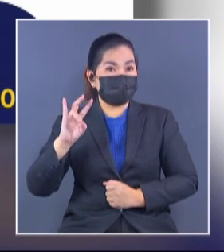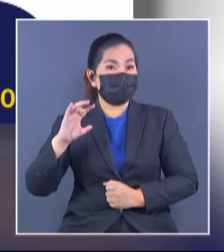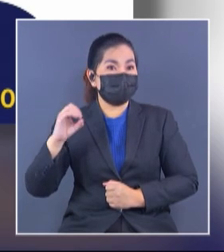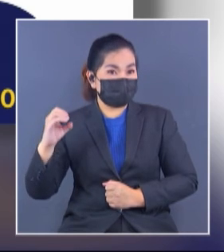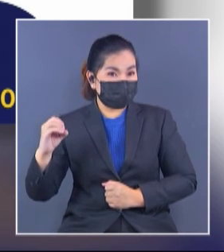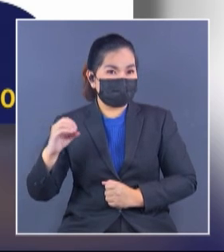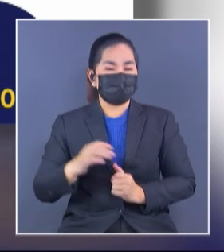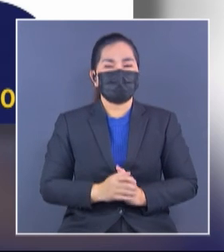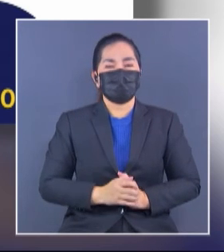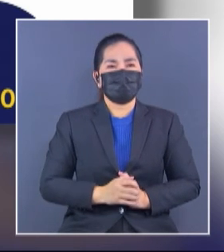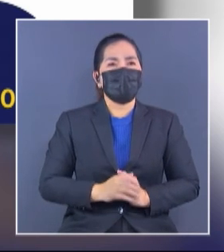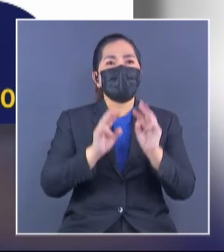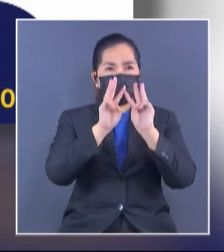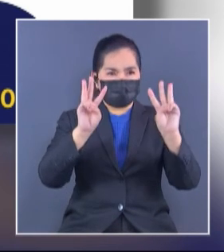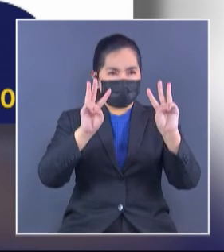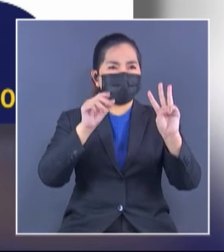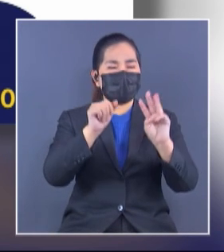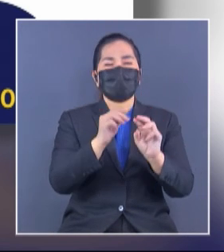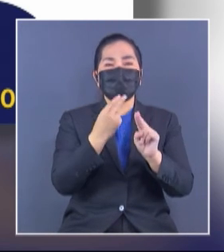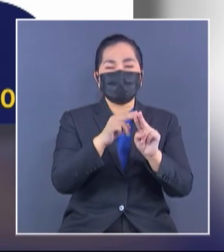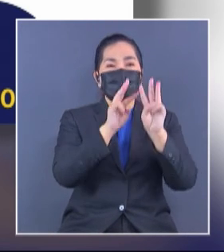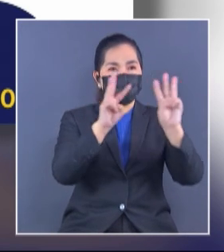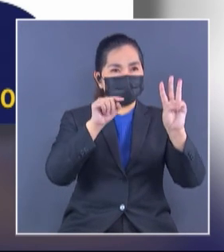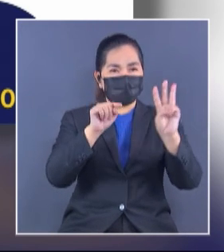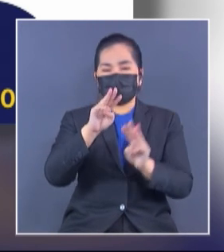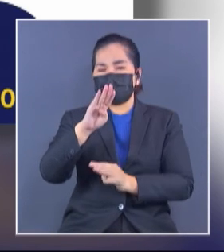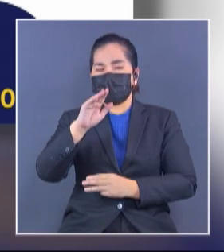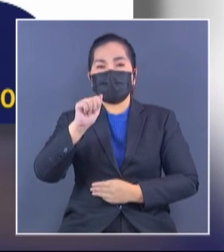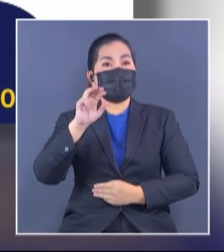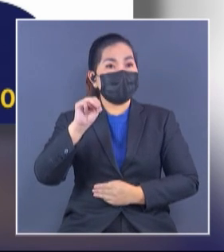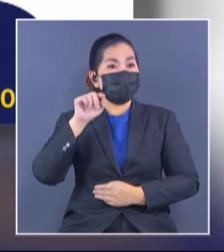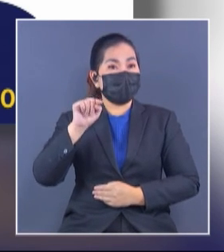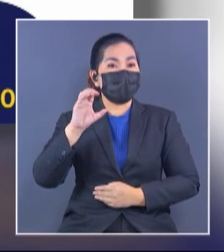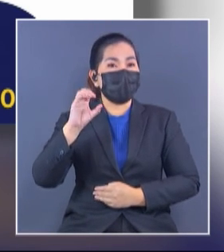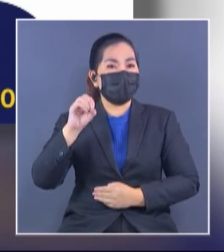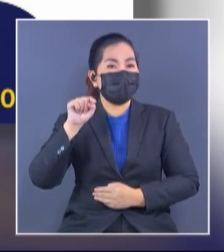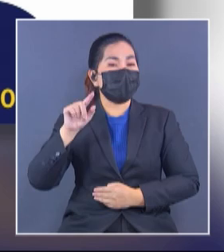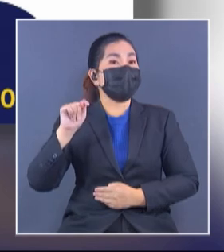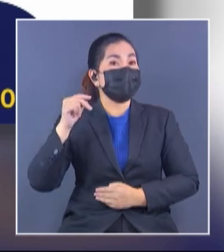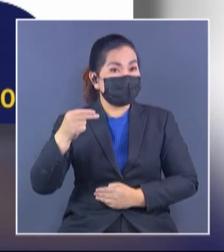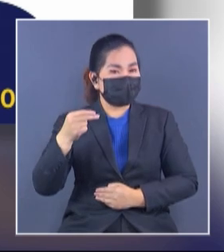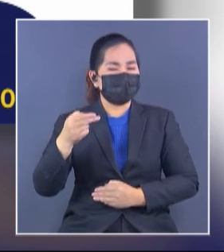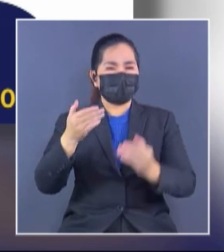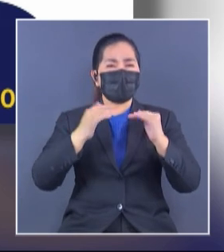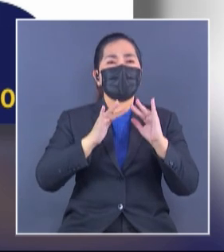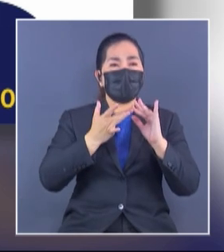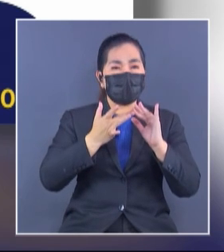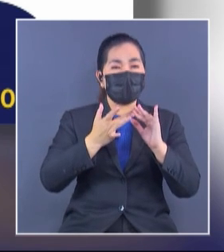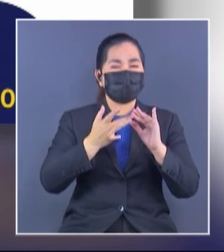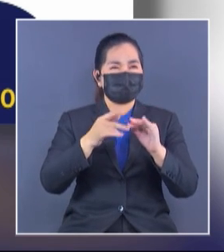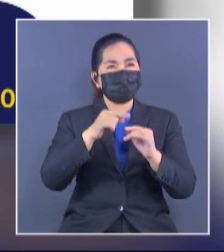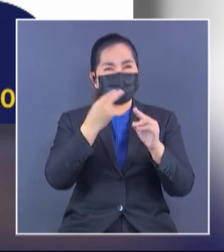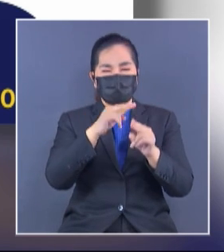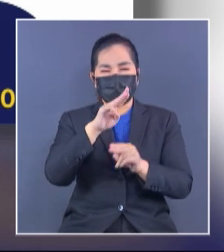0700หรือว่าที่เว็บไซต์ครับwww.dei.ac.thหรือว่าโซเชียลมีเดียก็เข้าไปที่แบ่ง